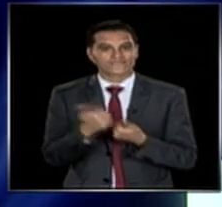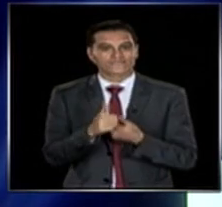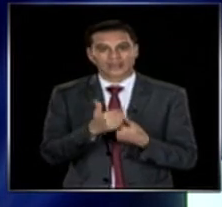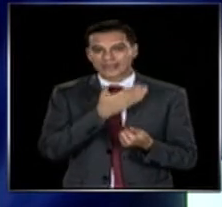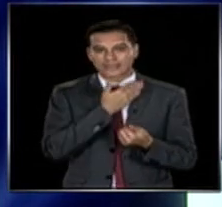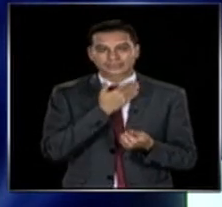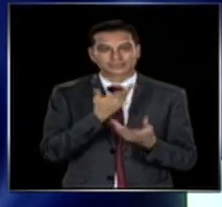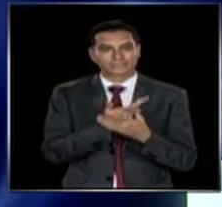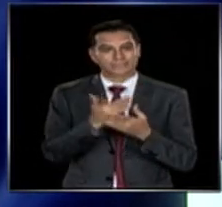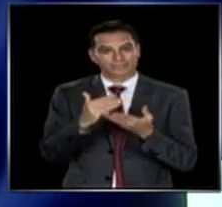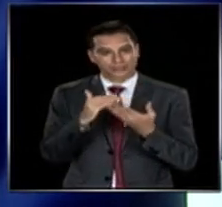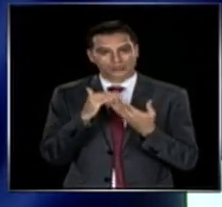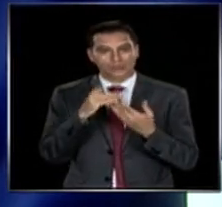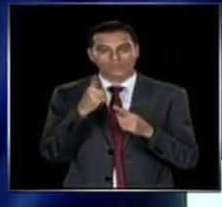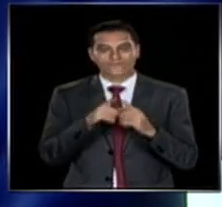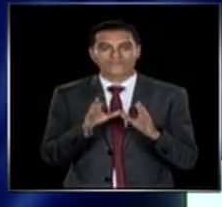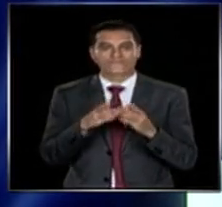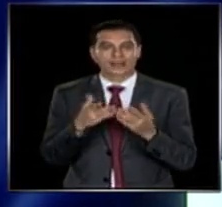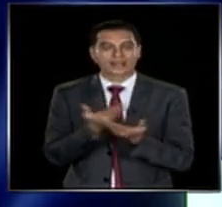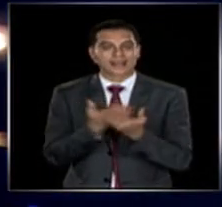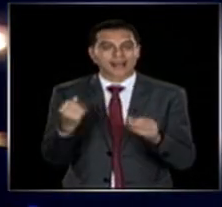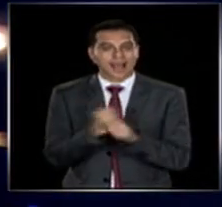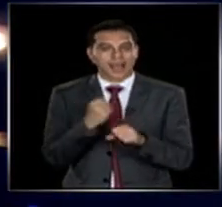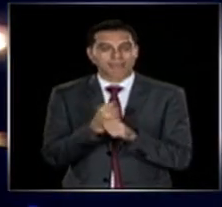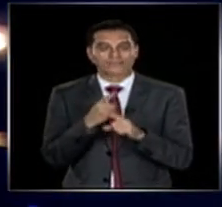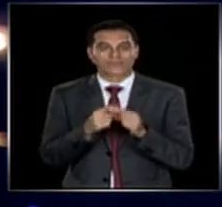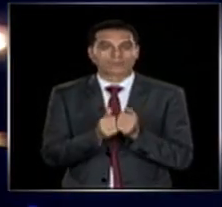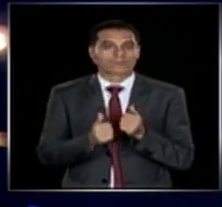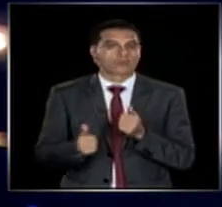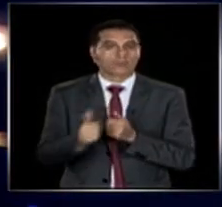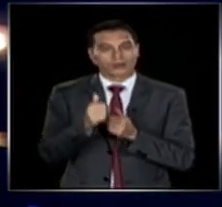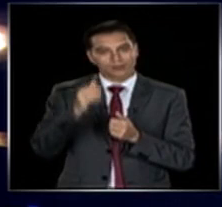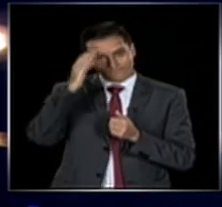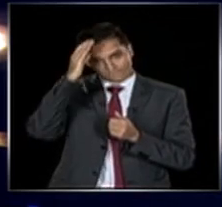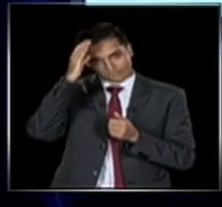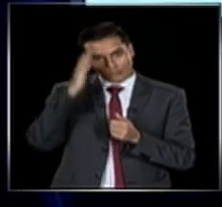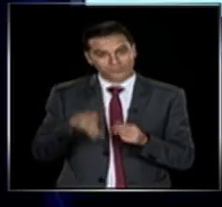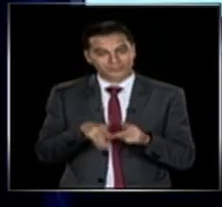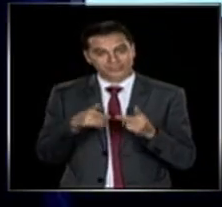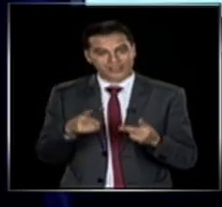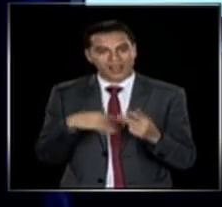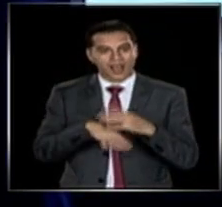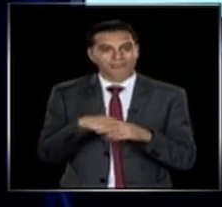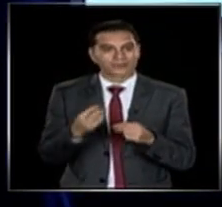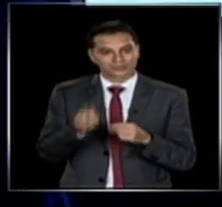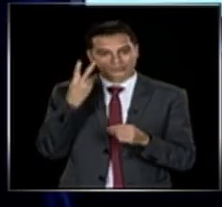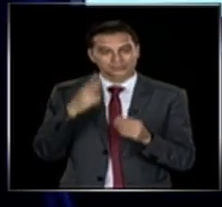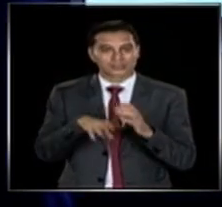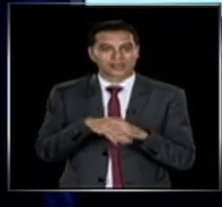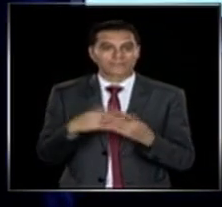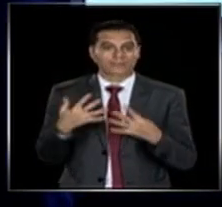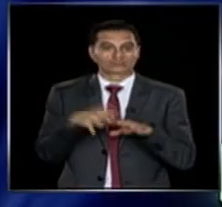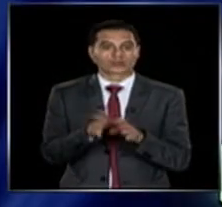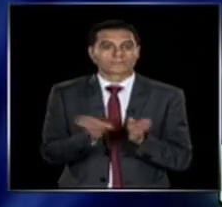رقبتي لكل أعضاء البرنامج والمبادرة قادرون باختلاف، فقررت بالاشتراك